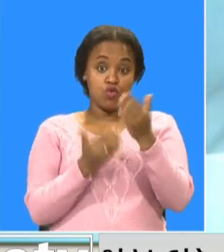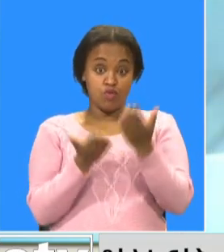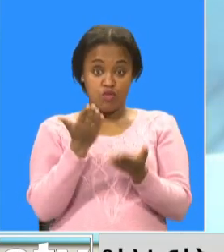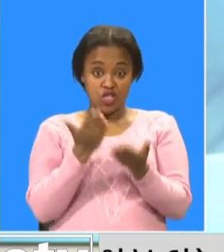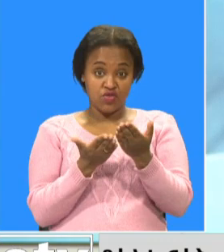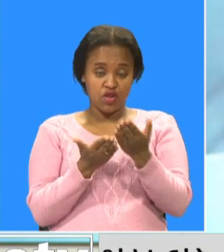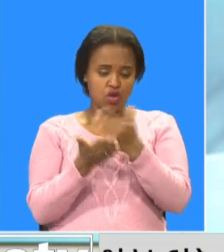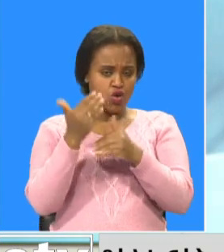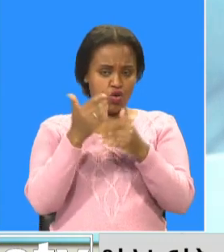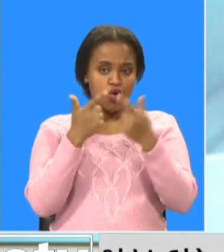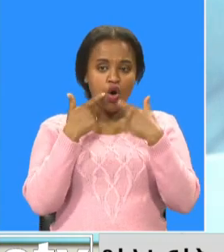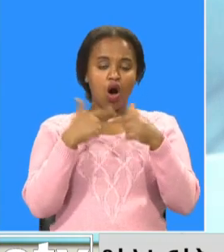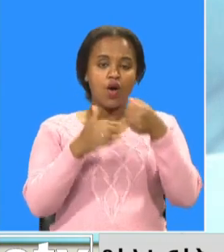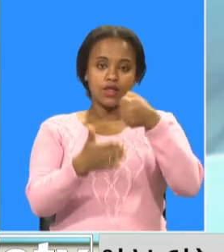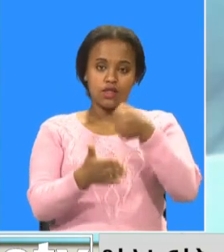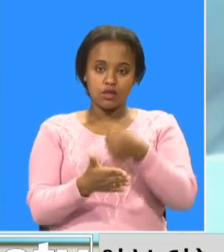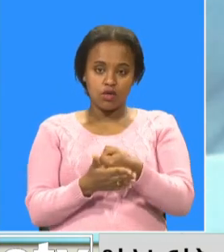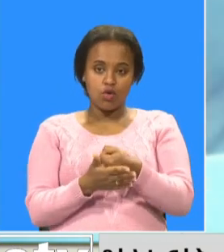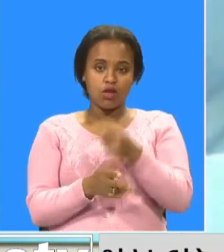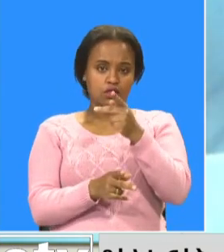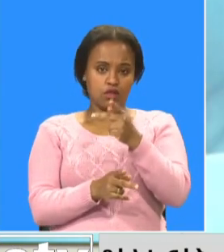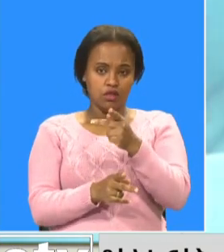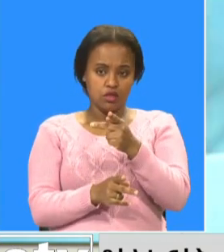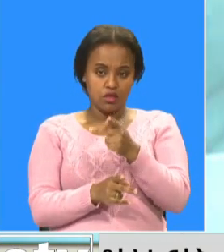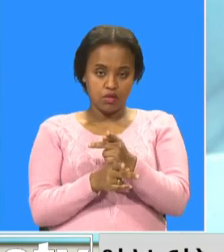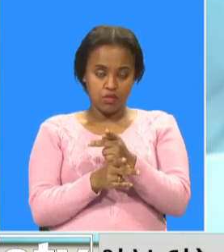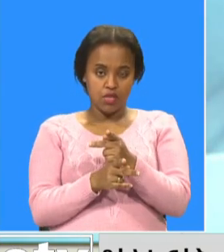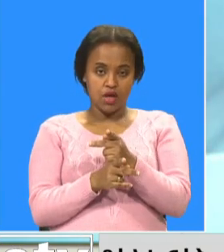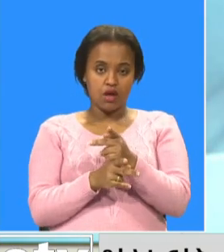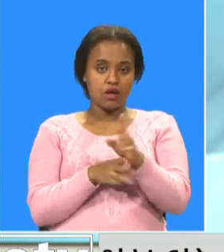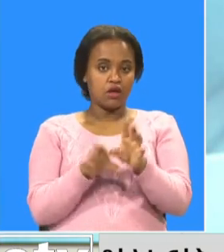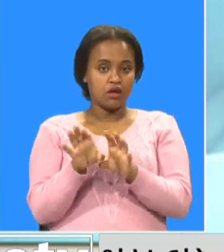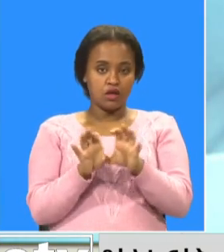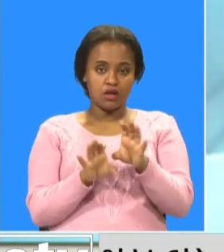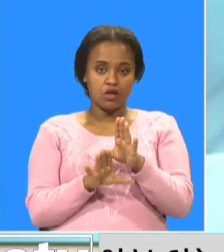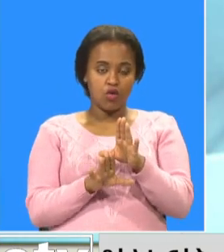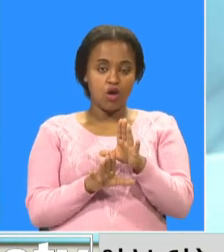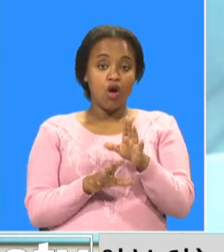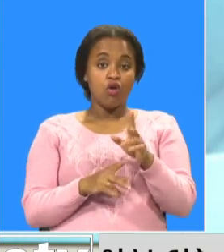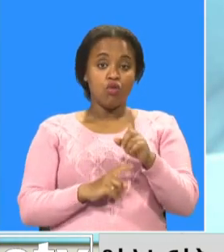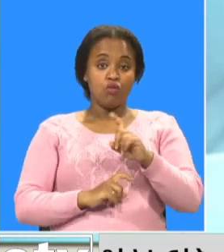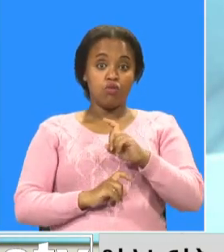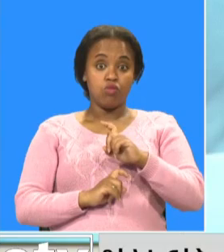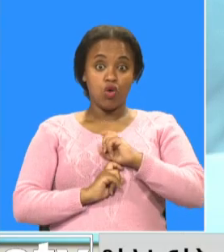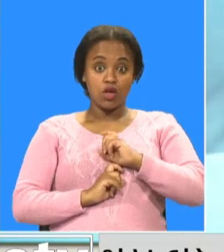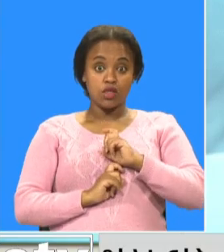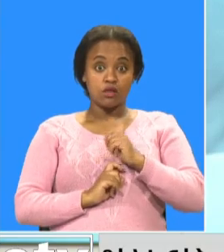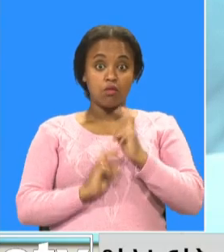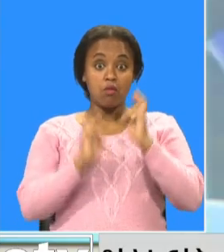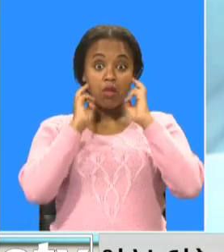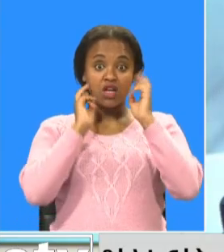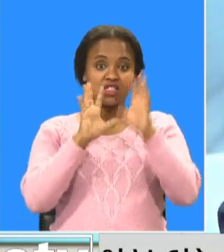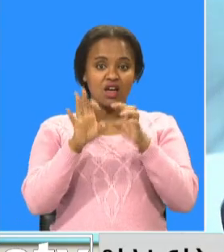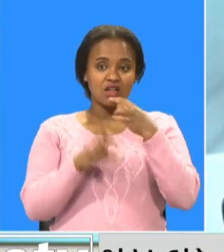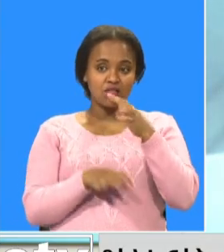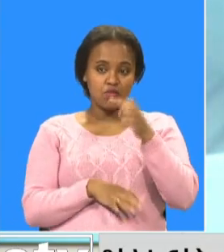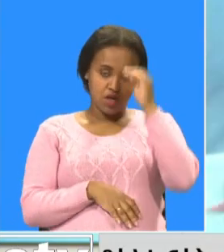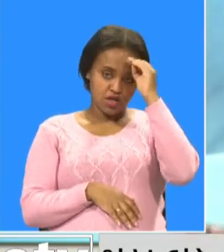ሁሉ አዋጅ ጸድቋል፣ ጥበቃ ሁሉ እንዲደረግ ተደርጓል። ፖሊስ እንዲያውም አሁን ማስክ አድርግ ምናምን ሁሉ ሲል